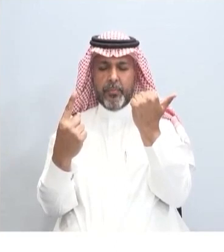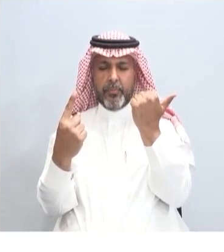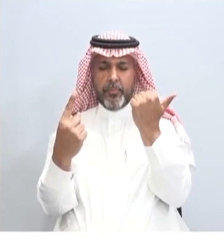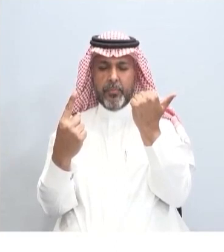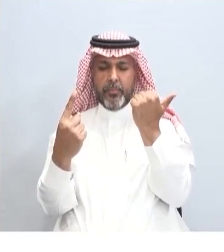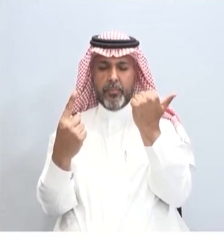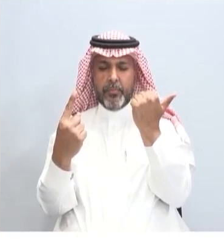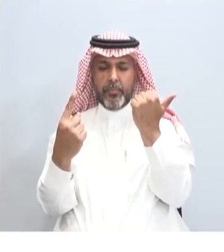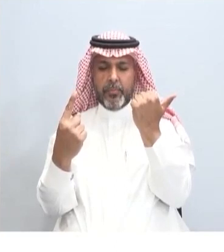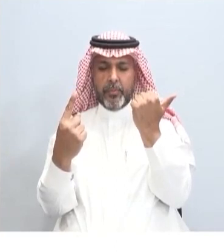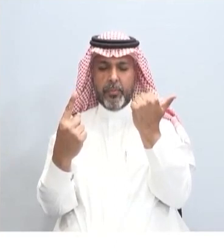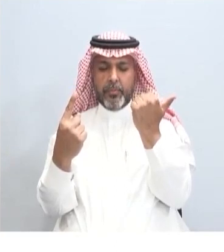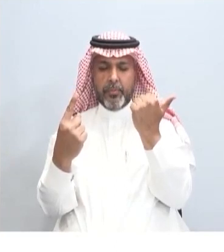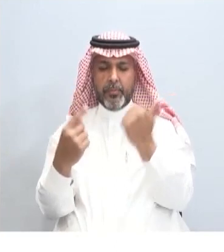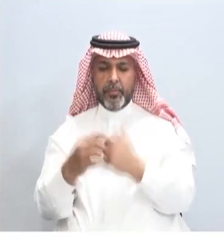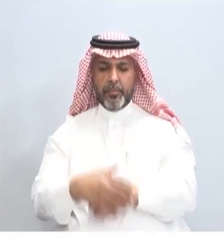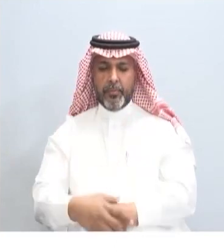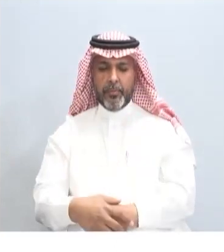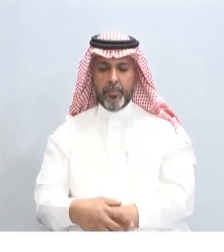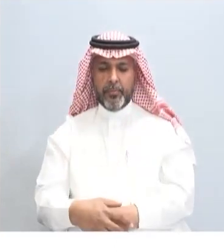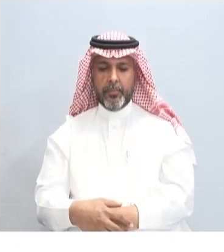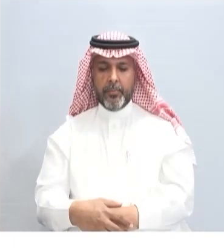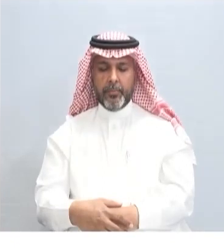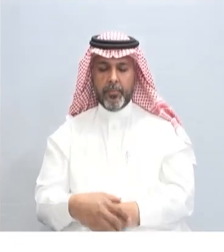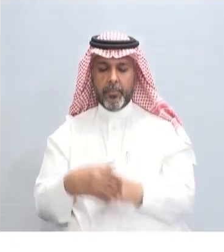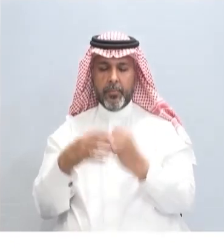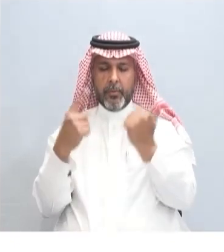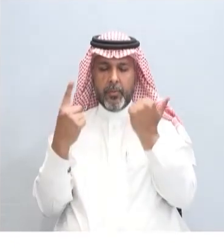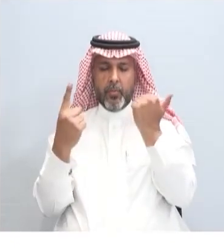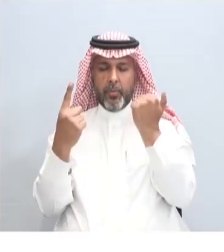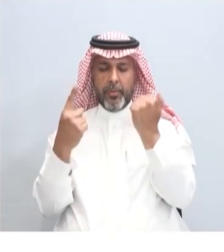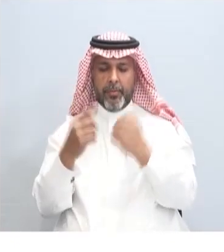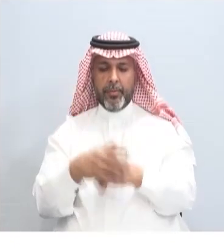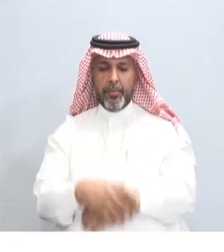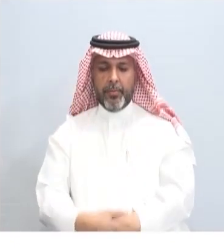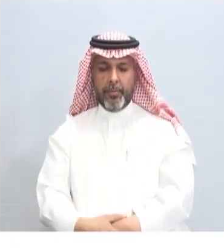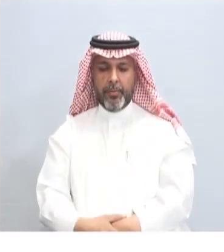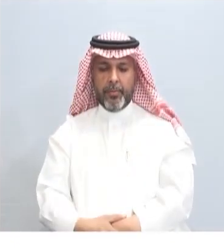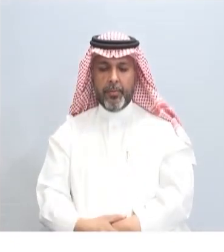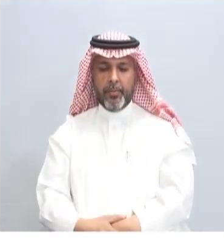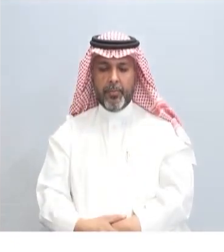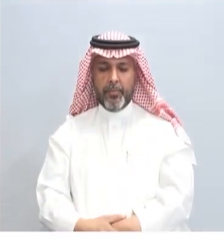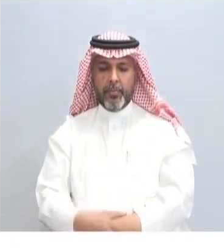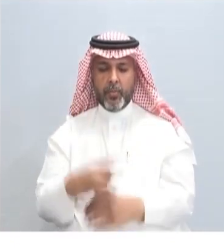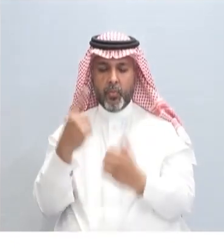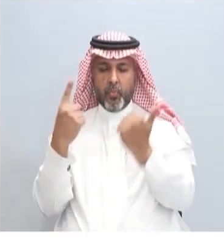واحد وخ وخم مجموعهم سبعه عفوا 2 وخم هنا واحد